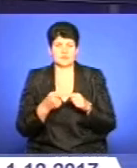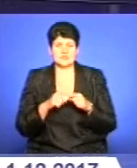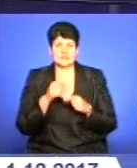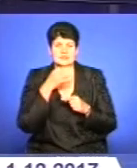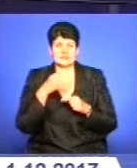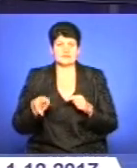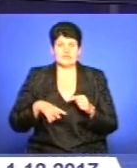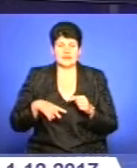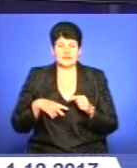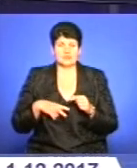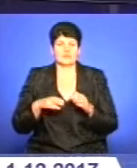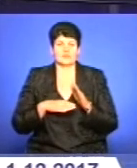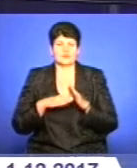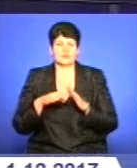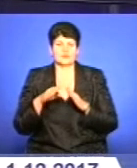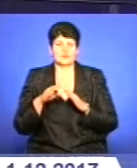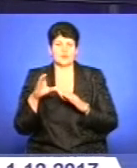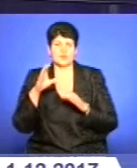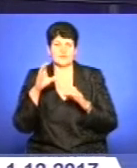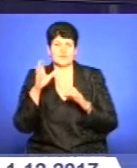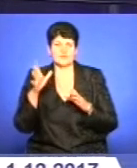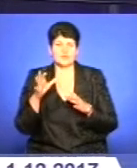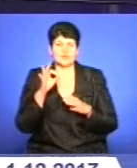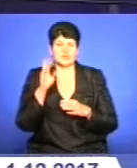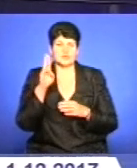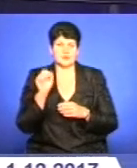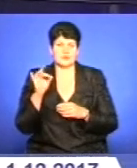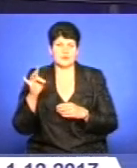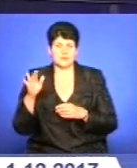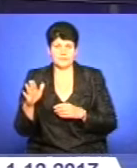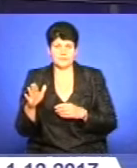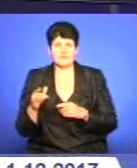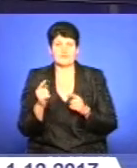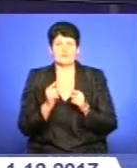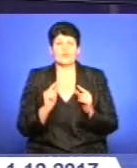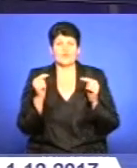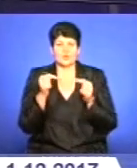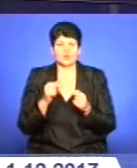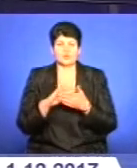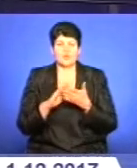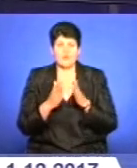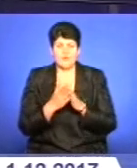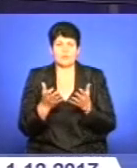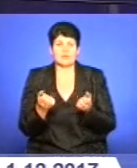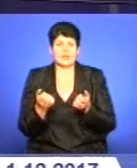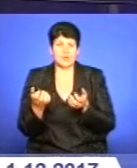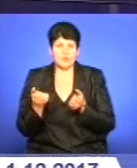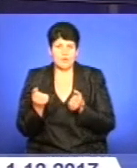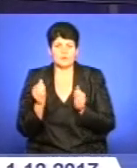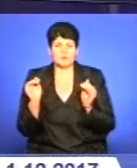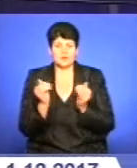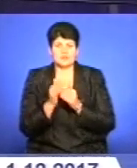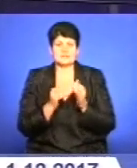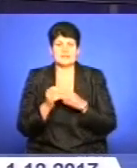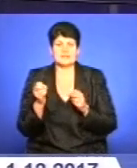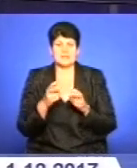директор Департаменту вищої освіти Міністерства освіти і науки Олег Шаров. Відповідно до умов прийому вступникам на молодшого спеціаліста на базі